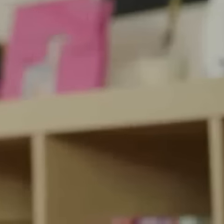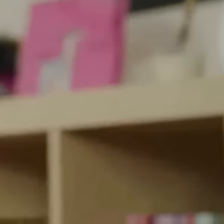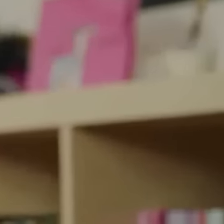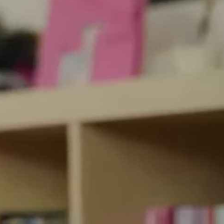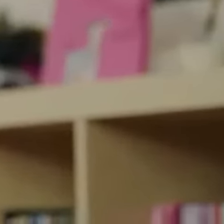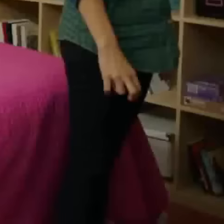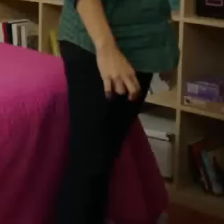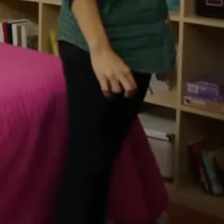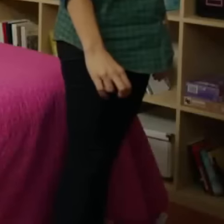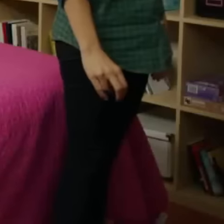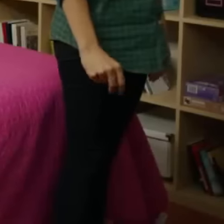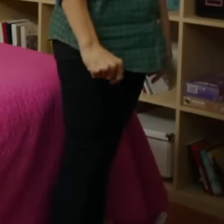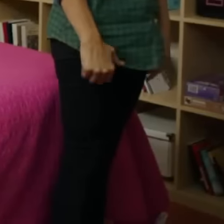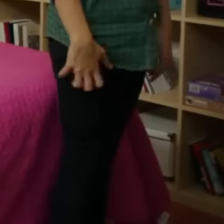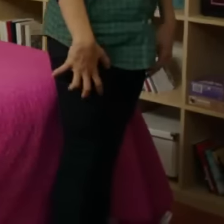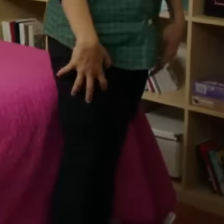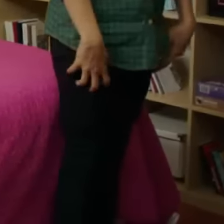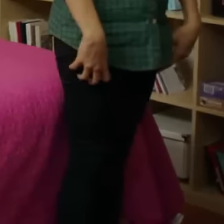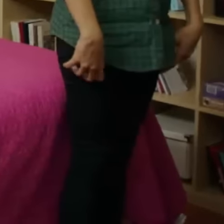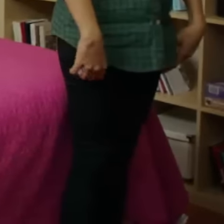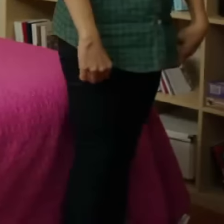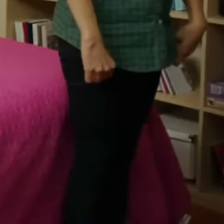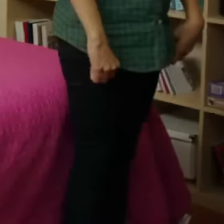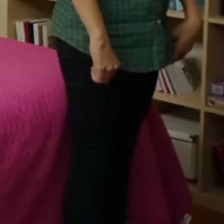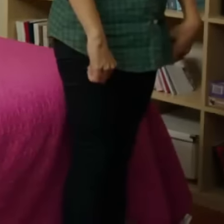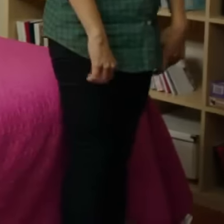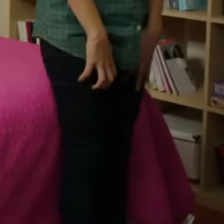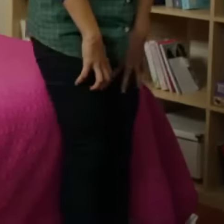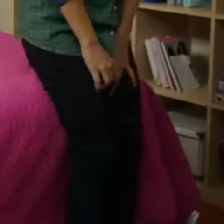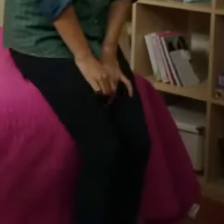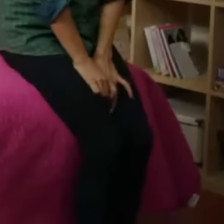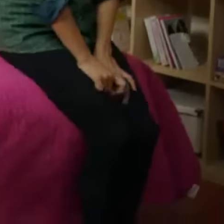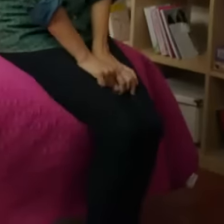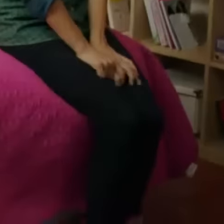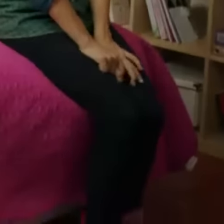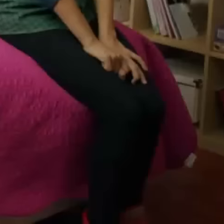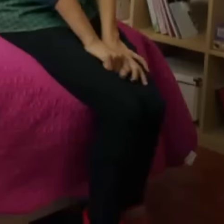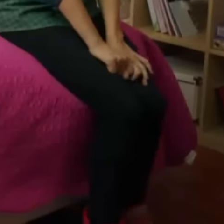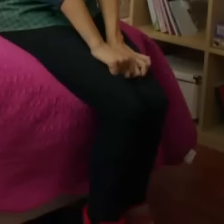duraksadı. Pantolonunun kenarını kıvırarak bir daha düşünüp geri oturdu.